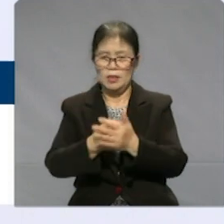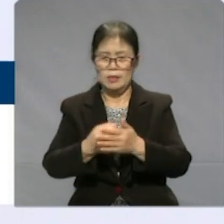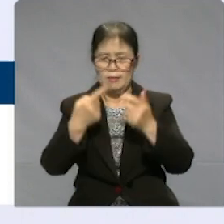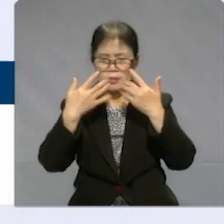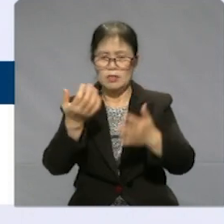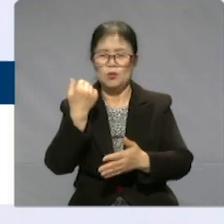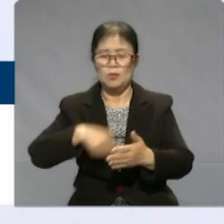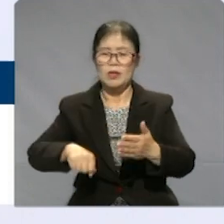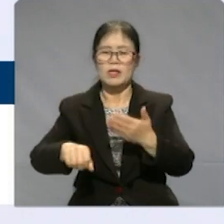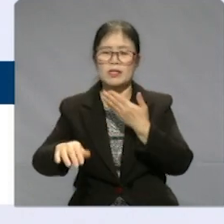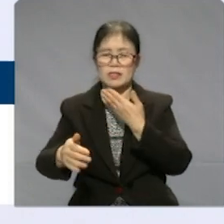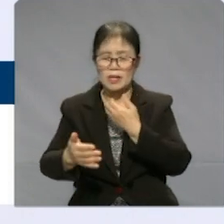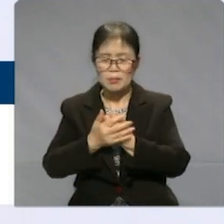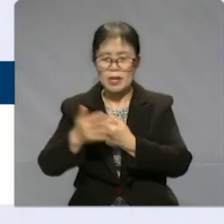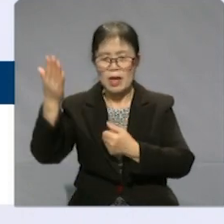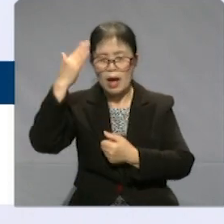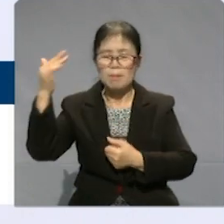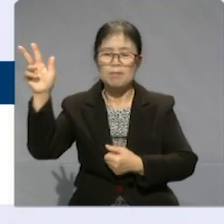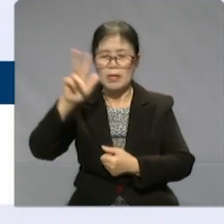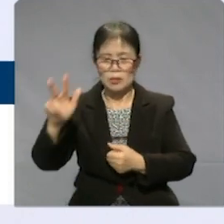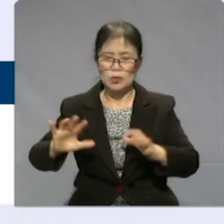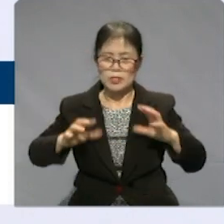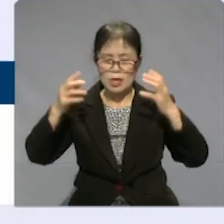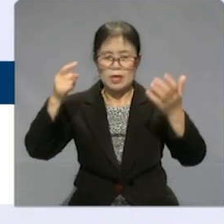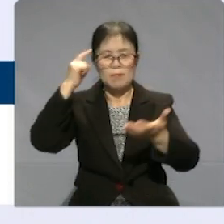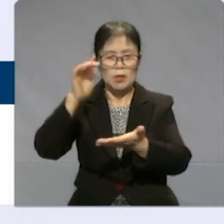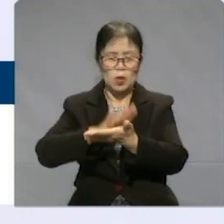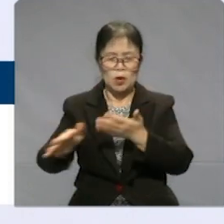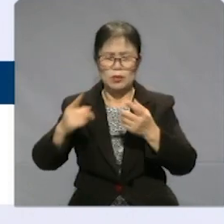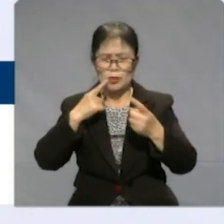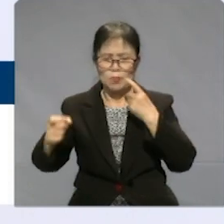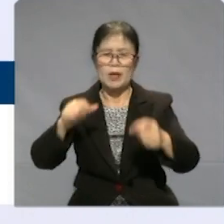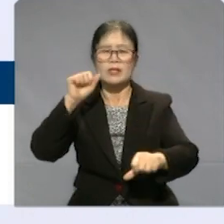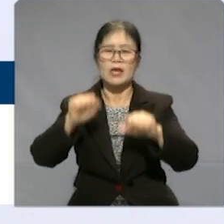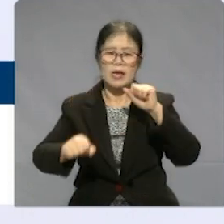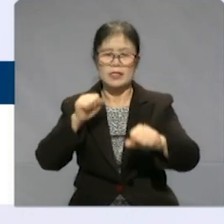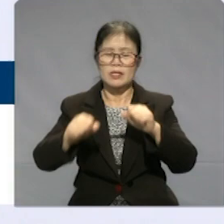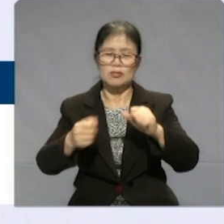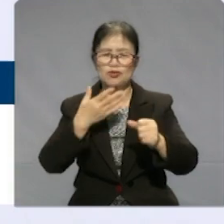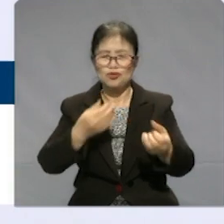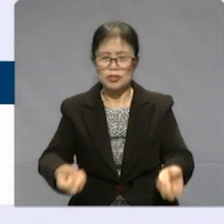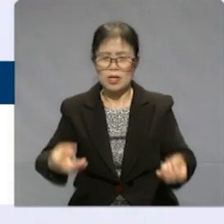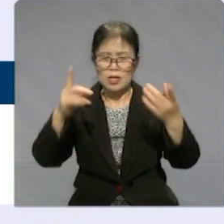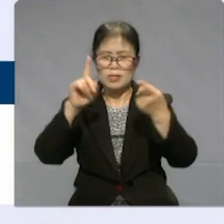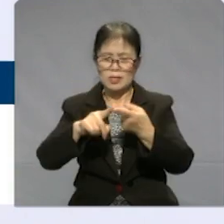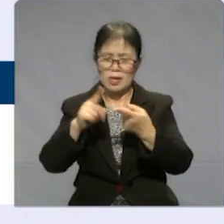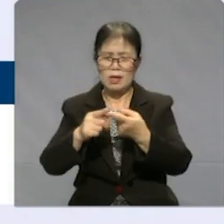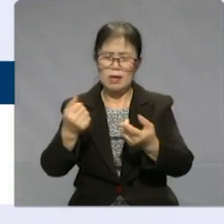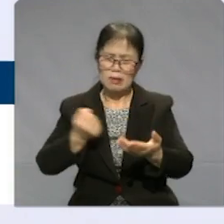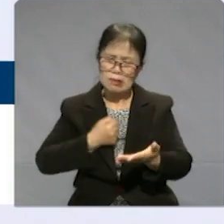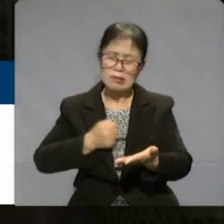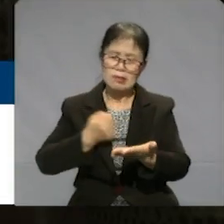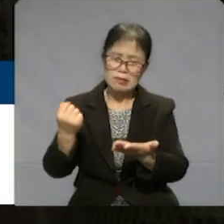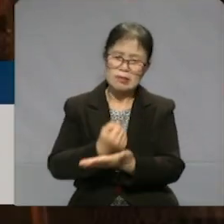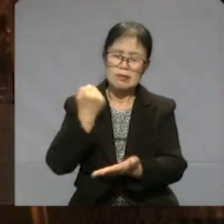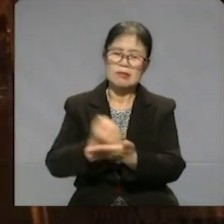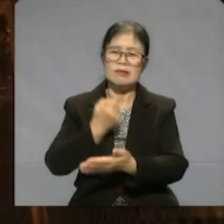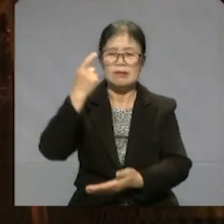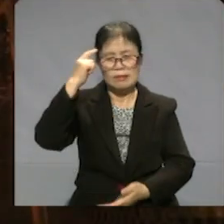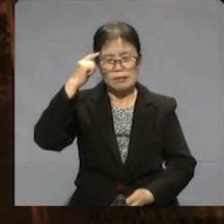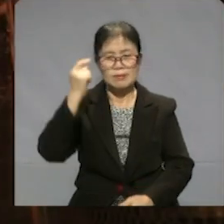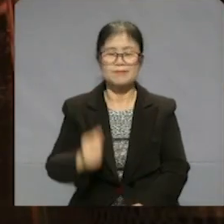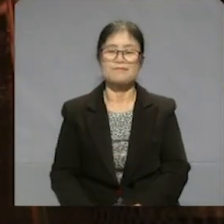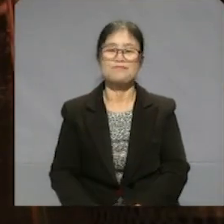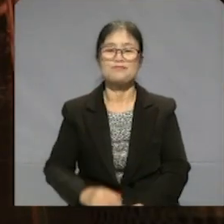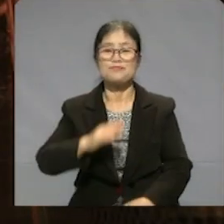위반하면서 한반도 및 세계 평화를 직접적으로 위협한 행위를 자축한 데 대해 개탄스럽게 생각합니다.